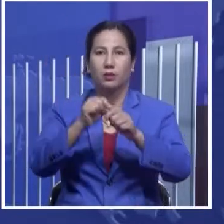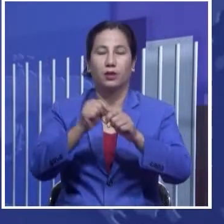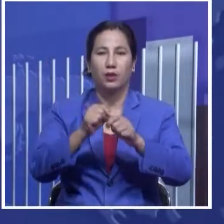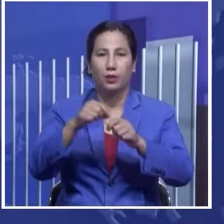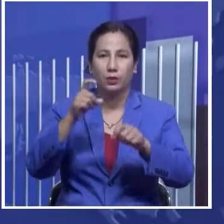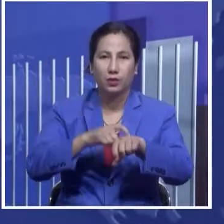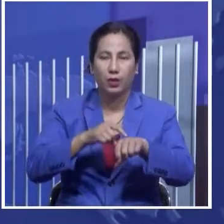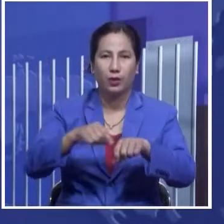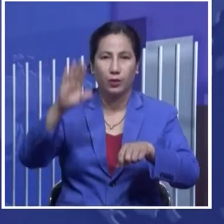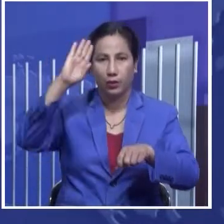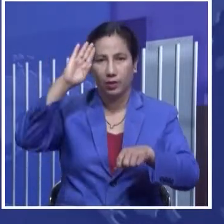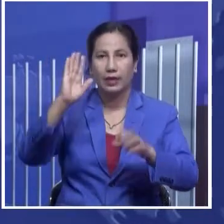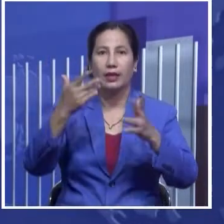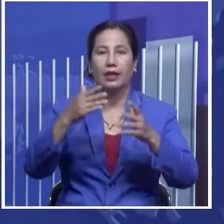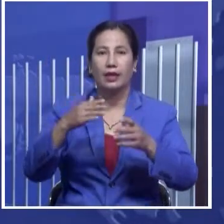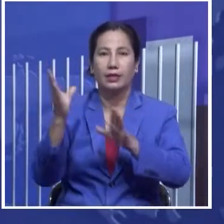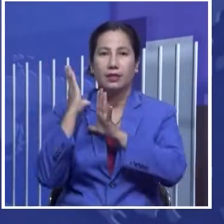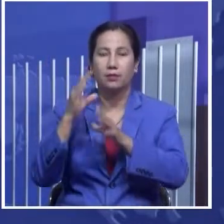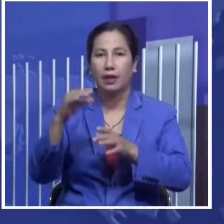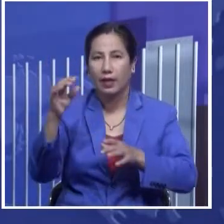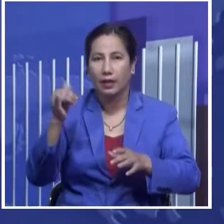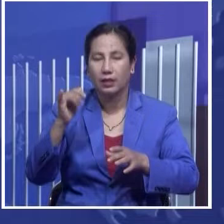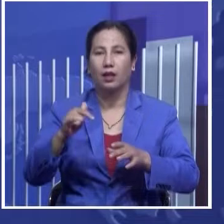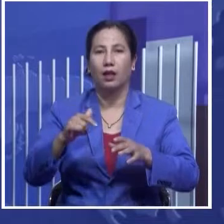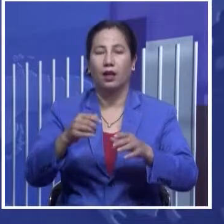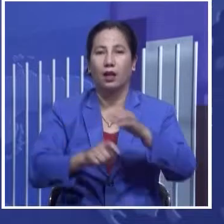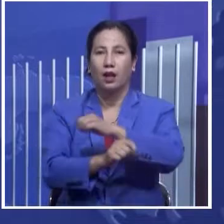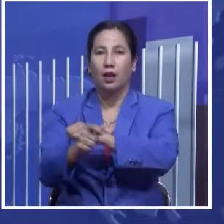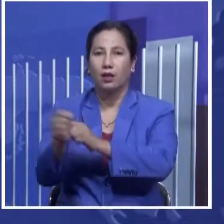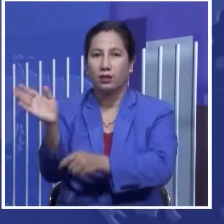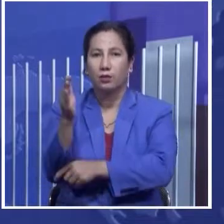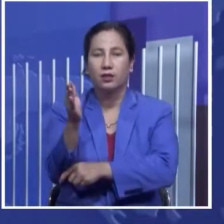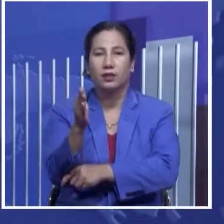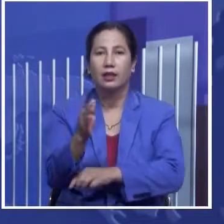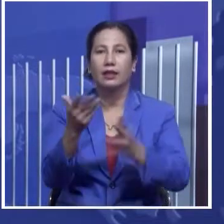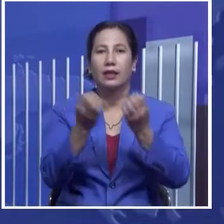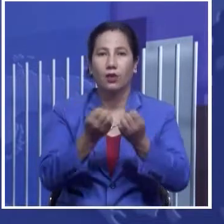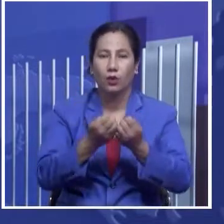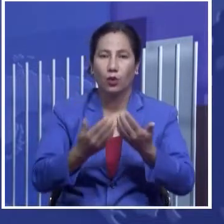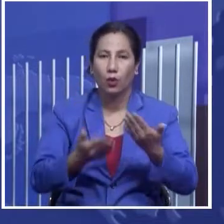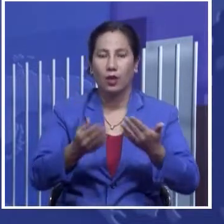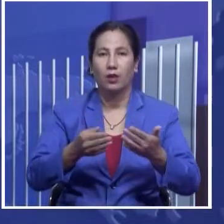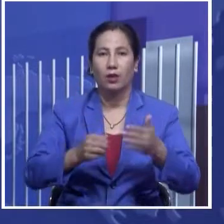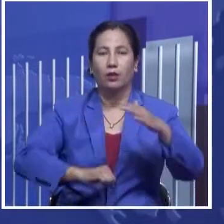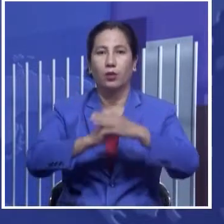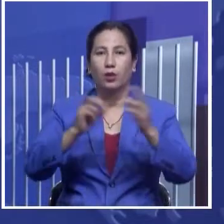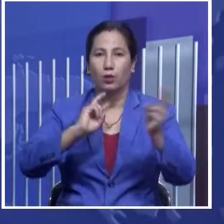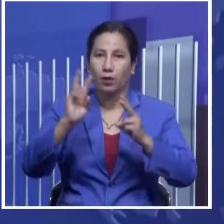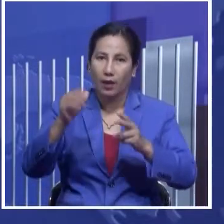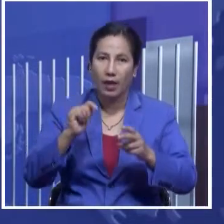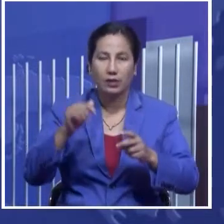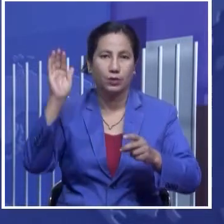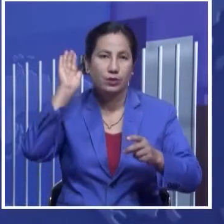यो समयमा सरकारले के भूमिका खेल्छ र स्वयं अर्थमन्त्रीले कसरी के गर्नुहुन्छ भन्ने सवालहरू प्रमुख रूपमा आइ नै रहे।